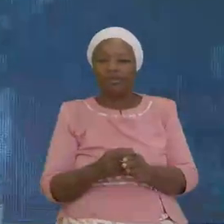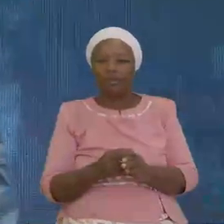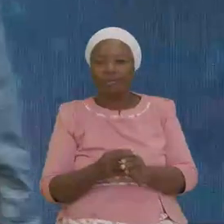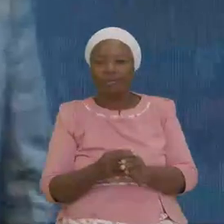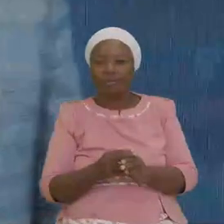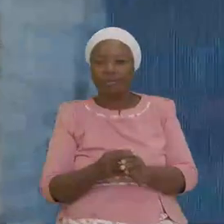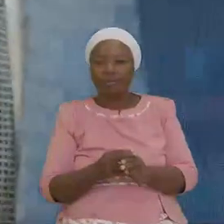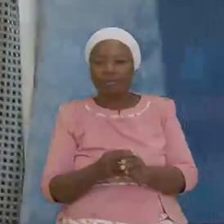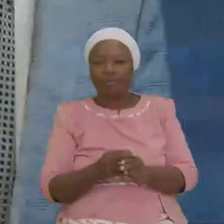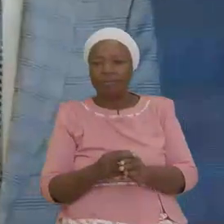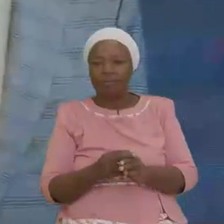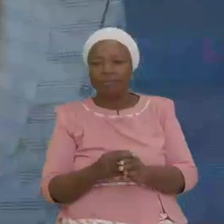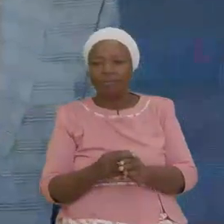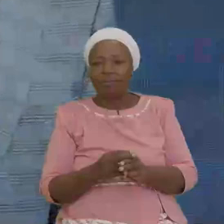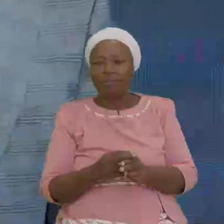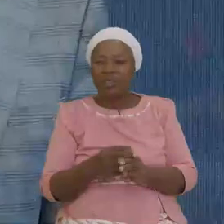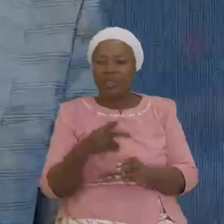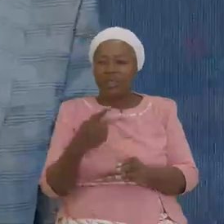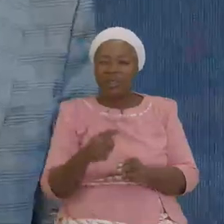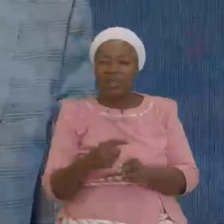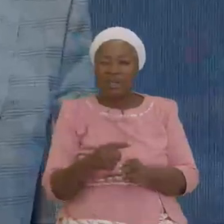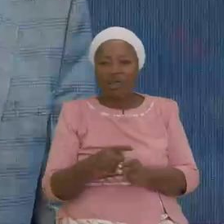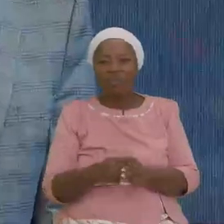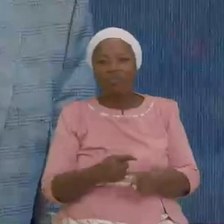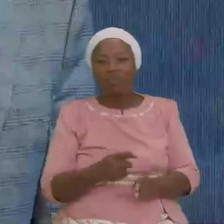il vous donnera cela ce soir.